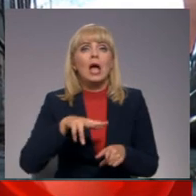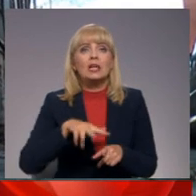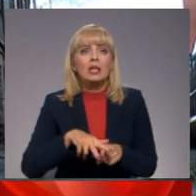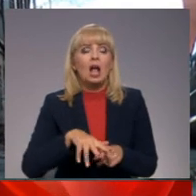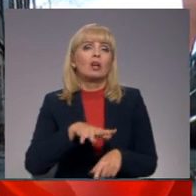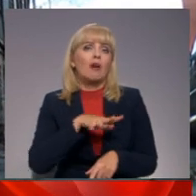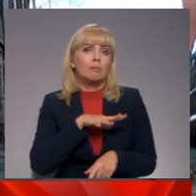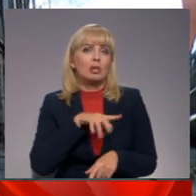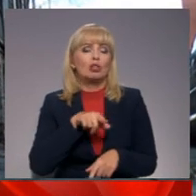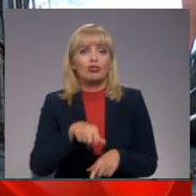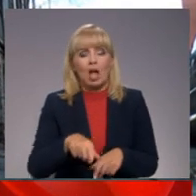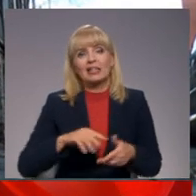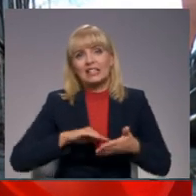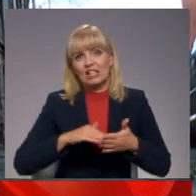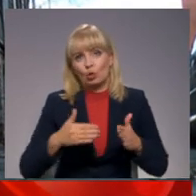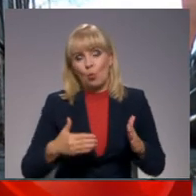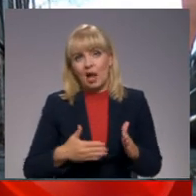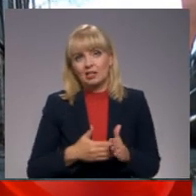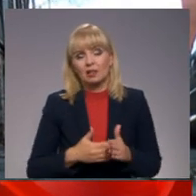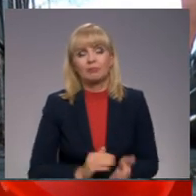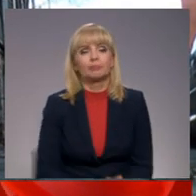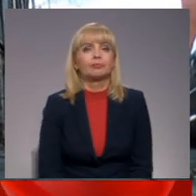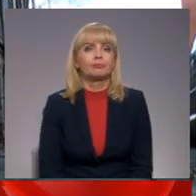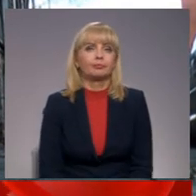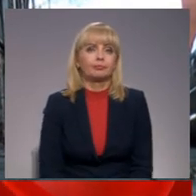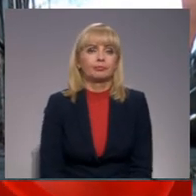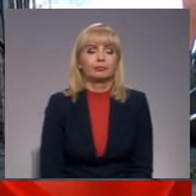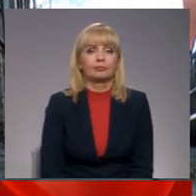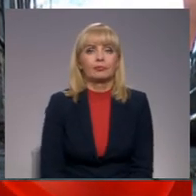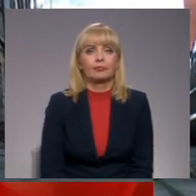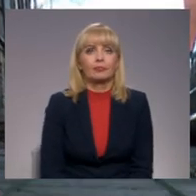esot bijuši. Sandra Leitāne, Andris Pāns, Zemgales reģionālā televīzija.